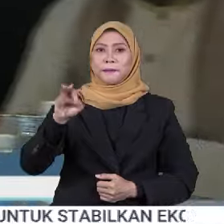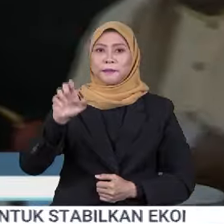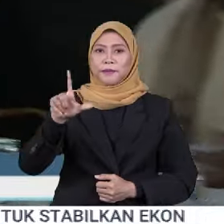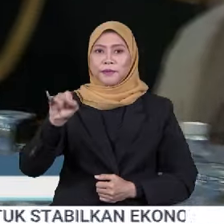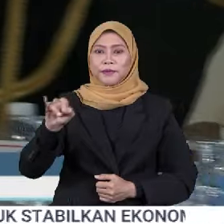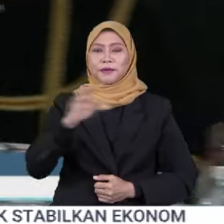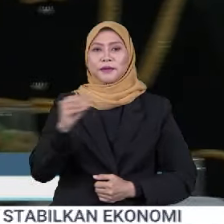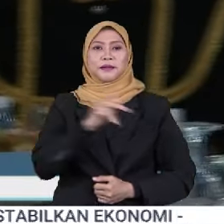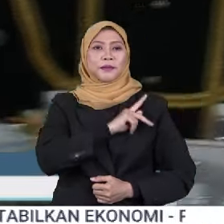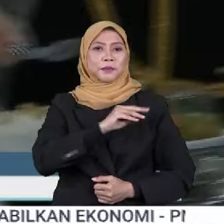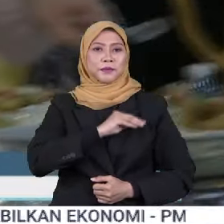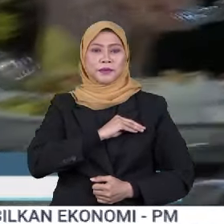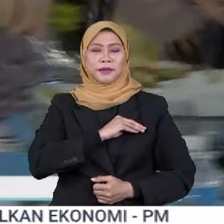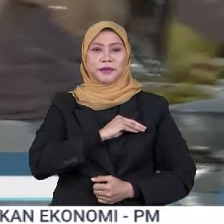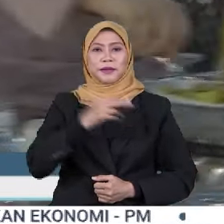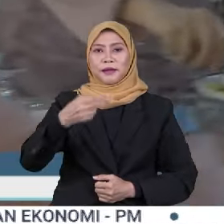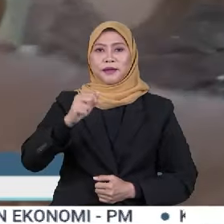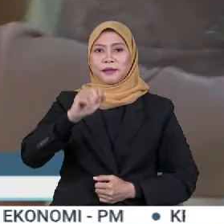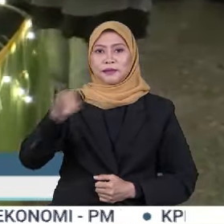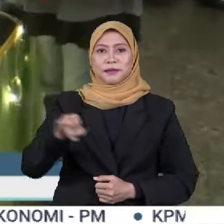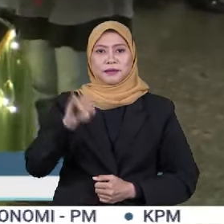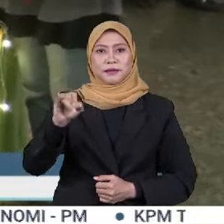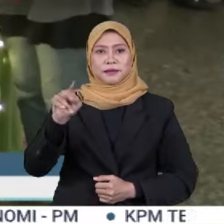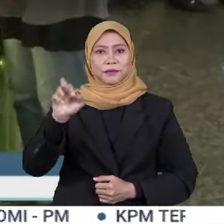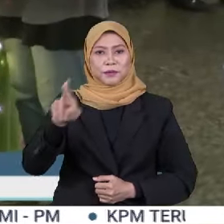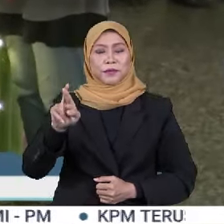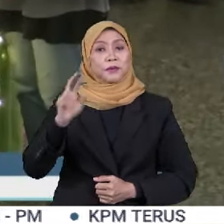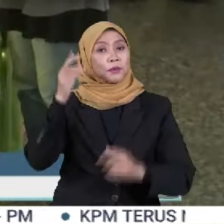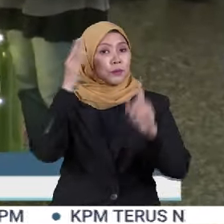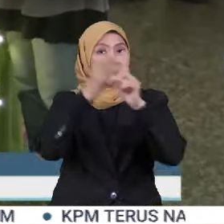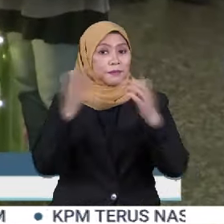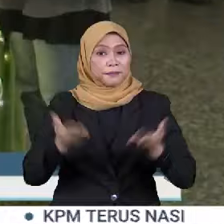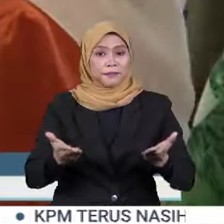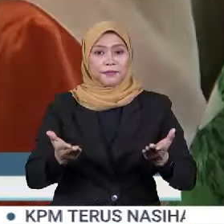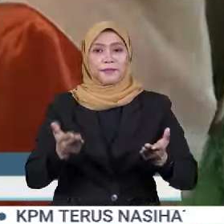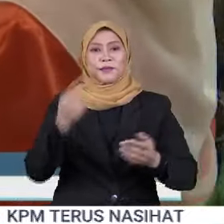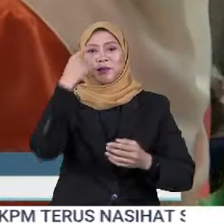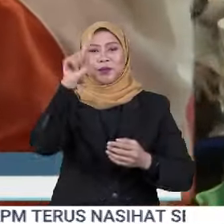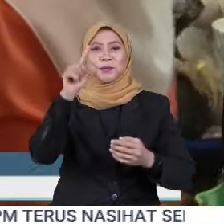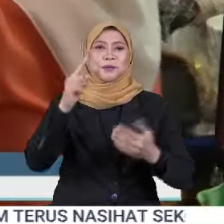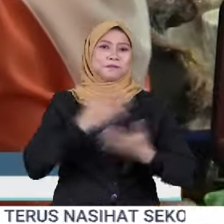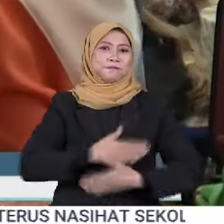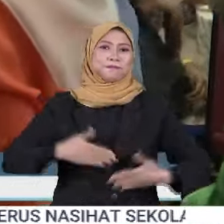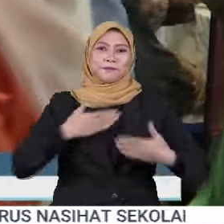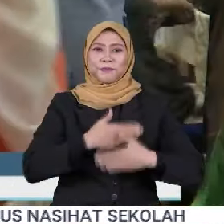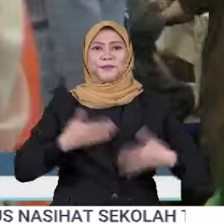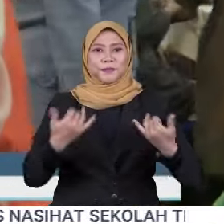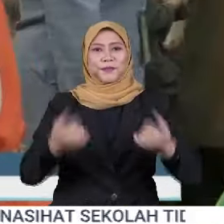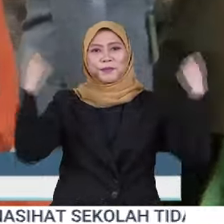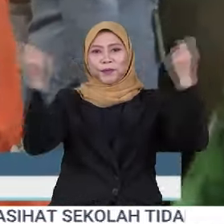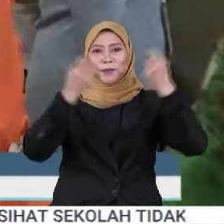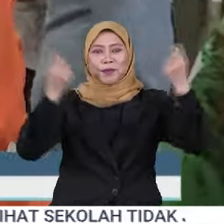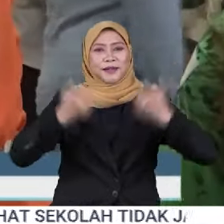ketua menteri Datuk Sri Panglima Haji jinor Majlis bertujuan mencuriakan golongan kurang bernasi bayi sempurna sambutan